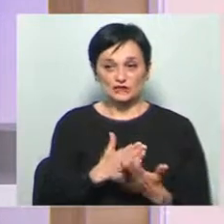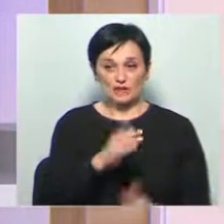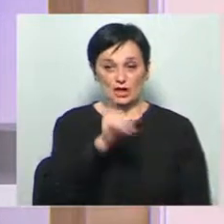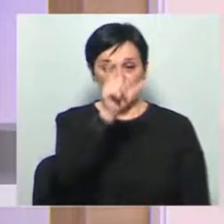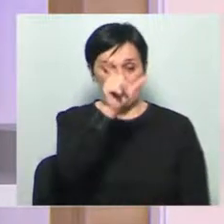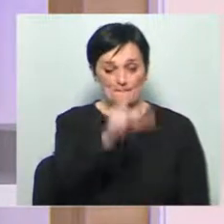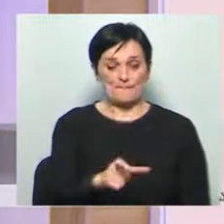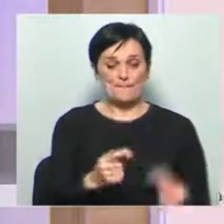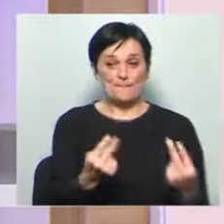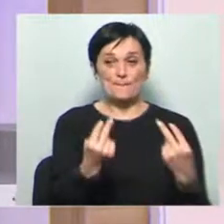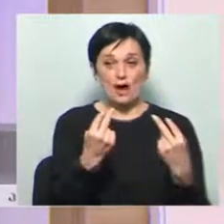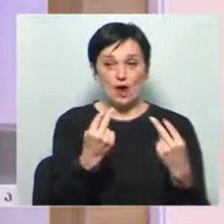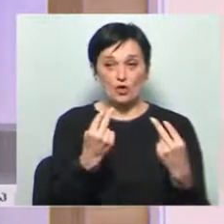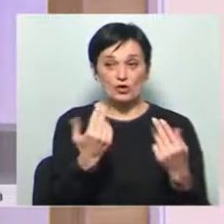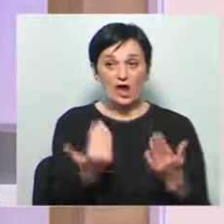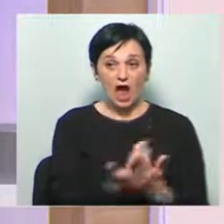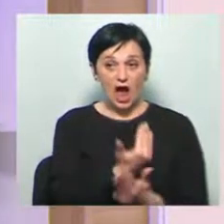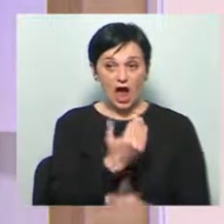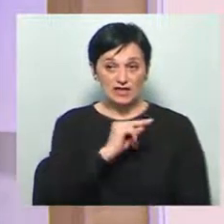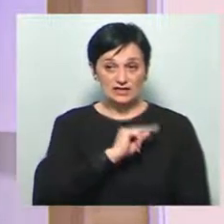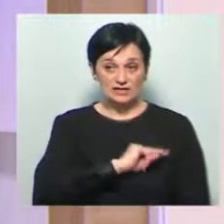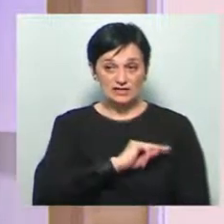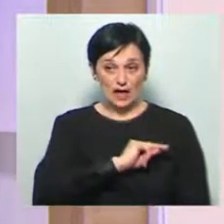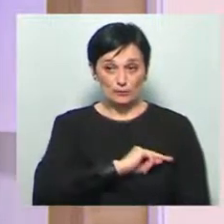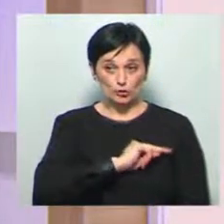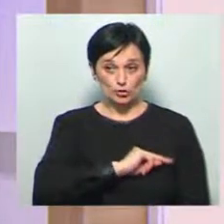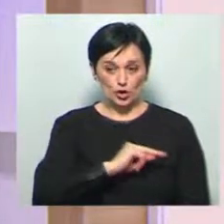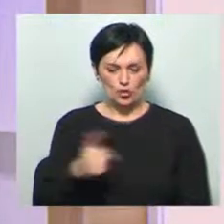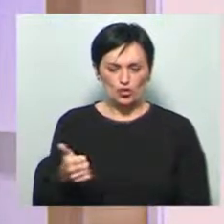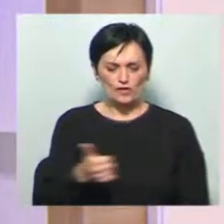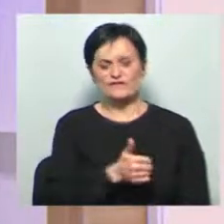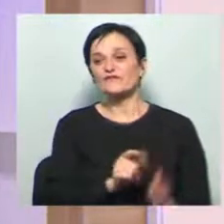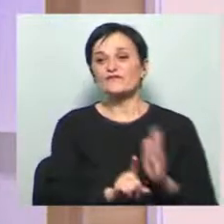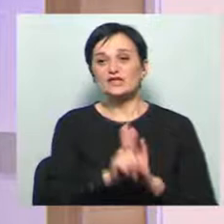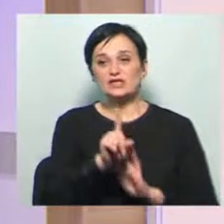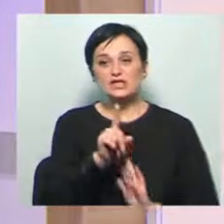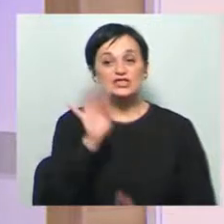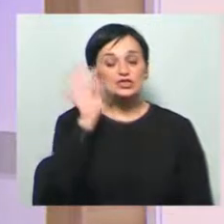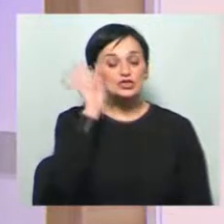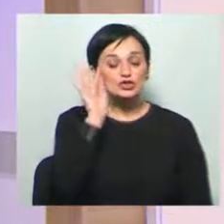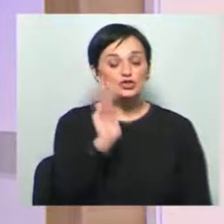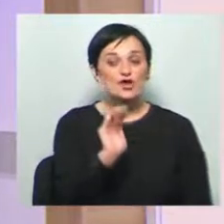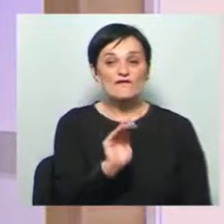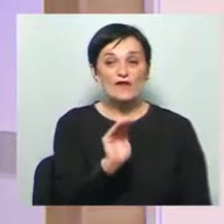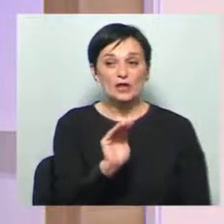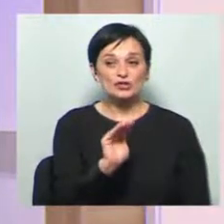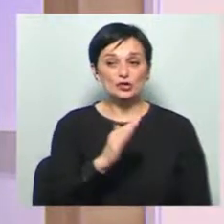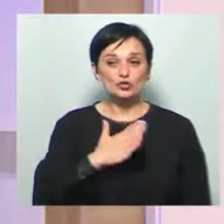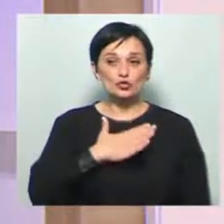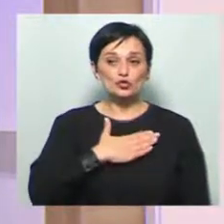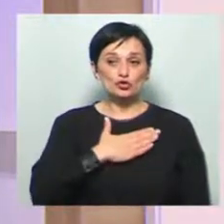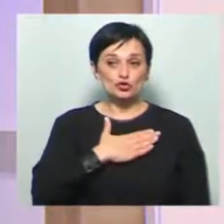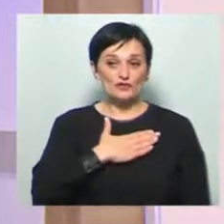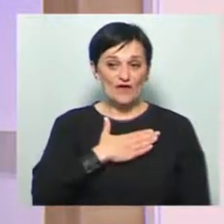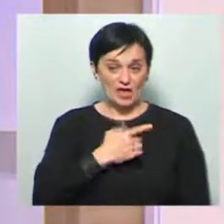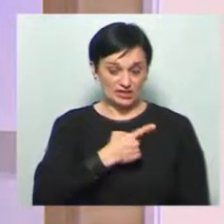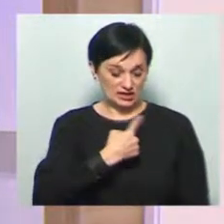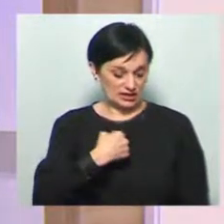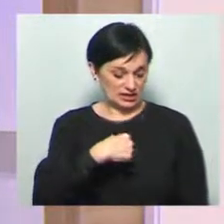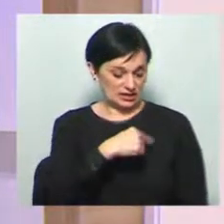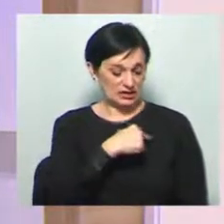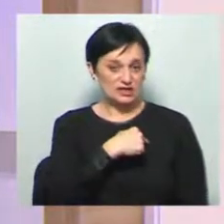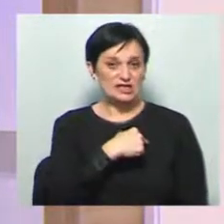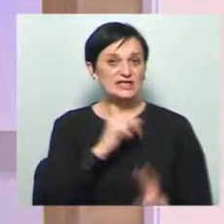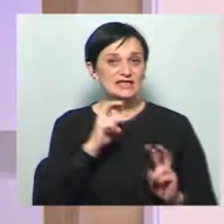მაყურებელს ახალ სამუშაო კვირას ვიწყებთ და კიდევ ერთხელ შევახსენოთ ჩვენი სამკერდე ნიშნები. ეს არ